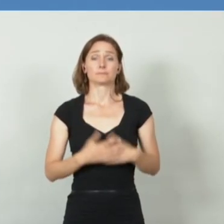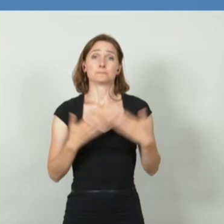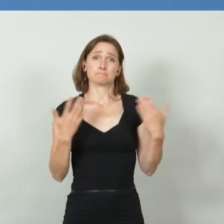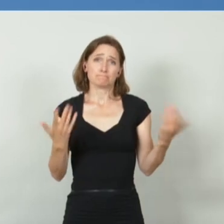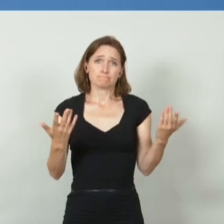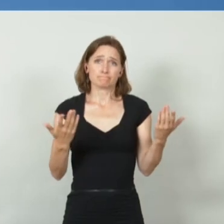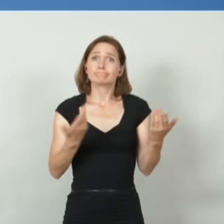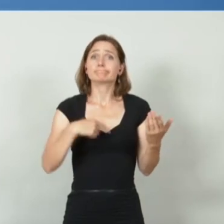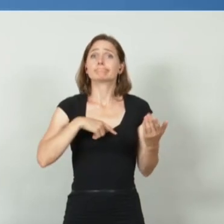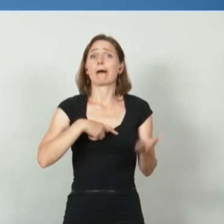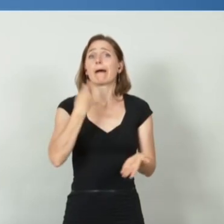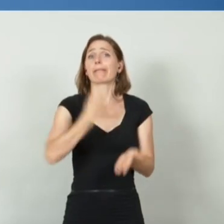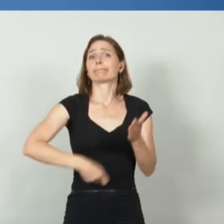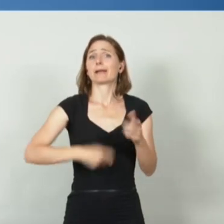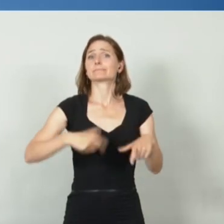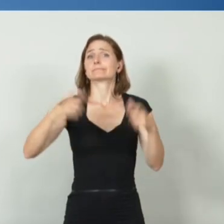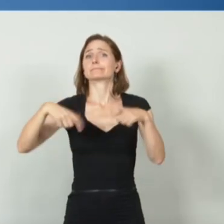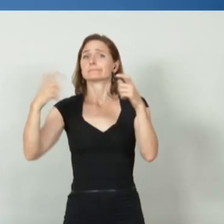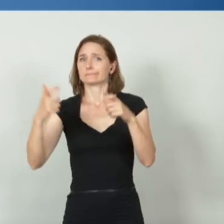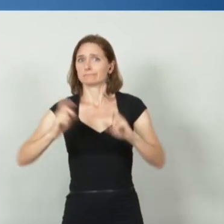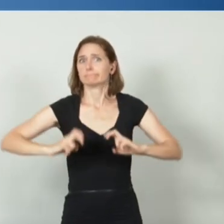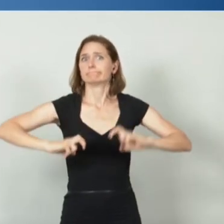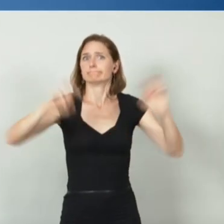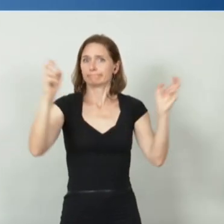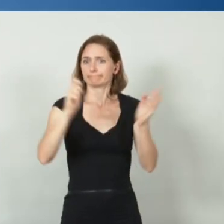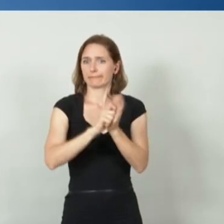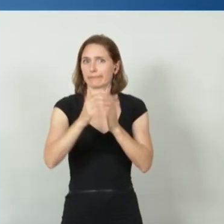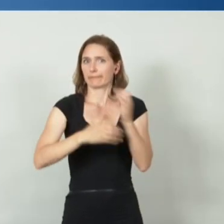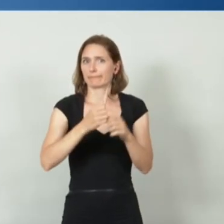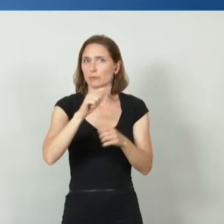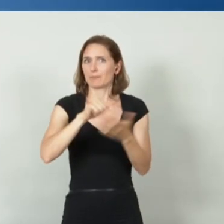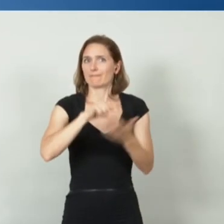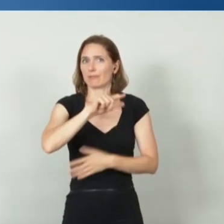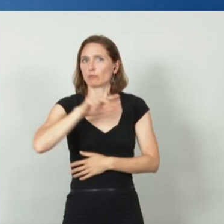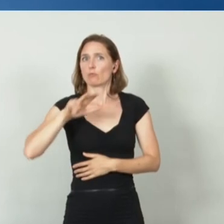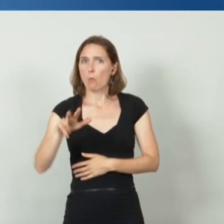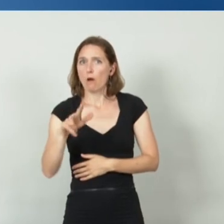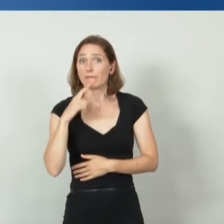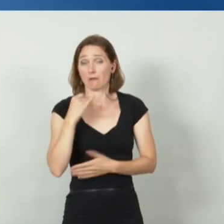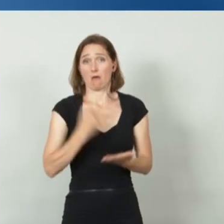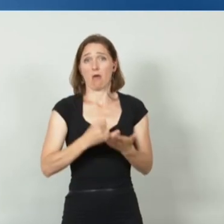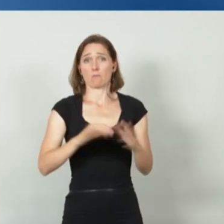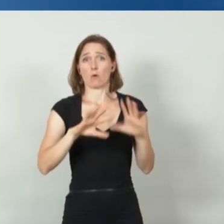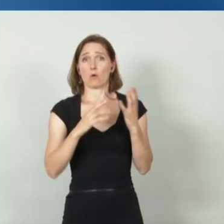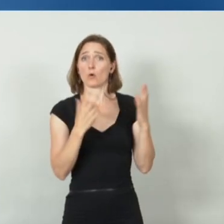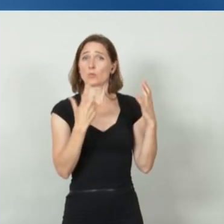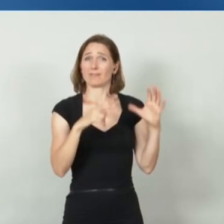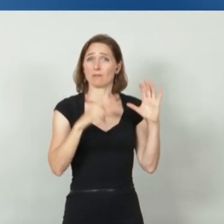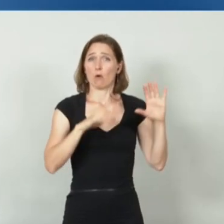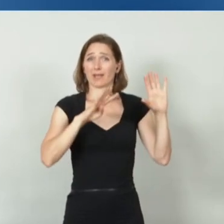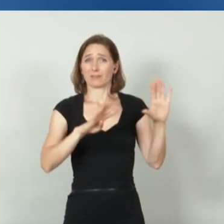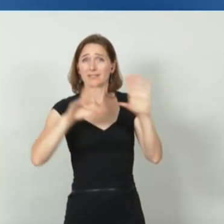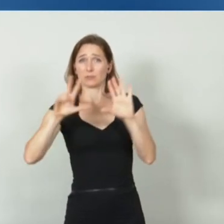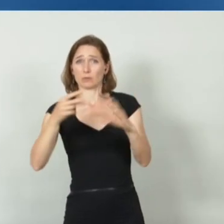l'augmentation de la taxe foncière en 2023 l'imposition directe des Grenoblois sera passé de 898 euros par habitant à